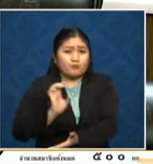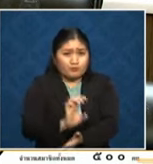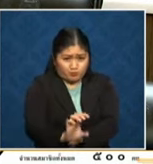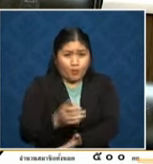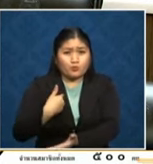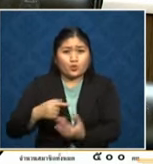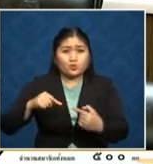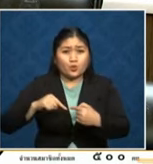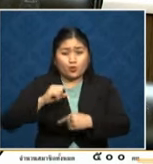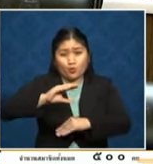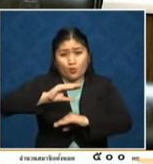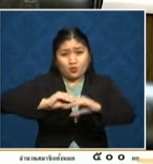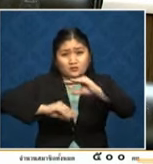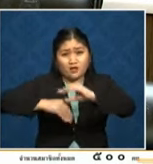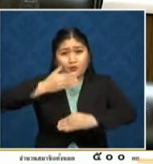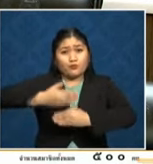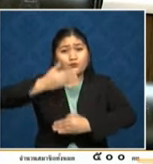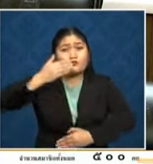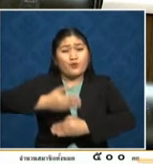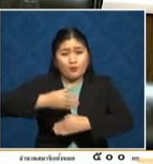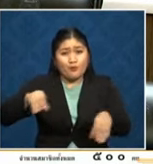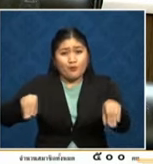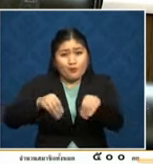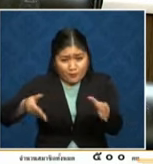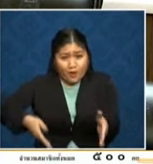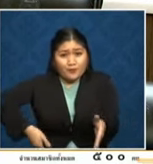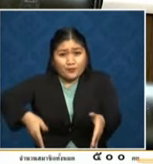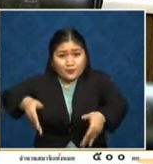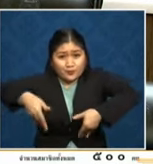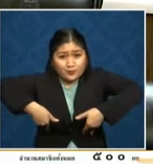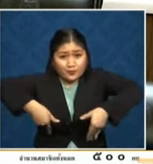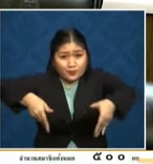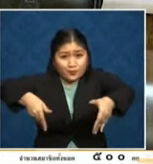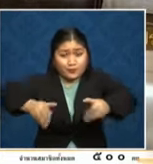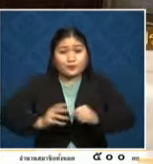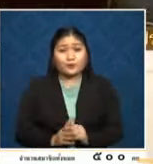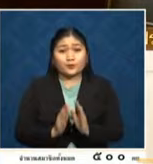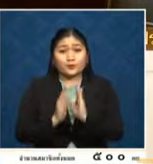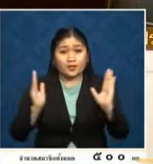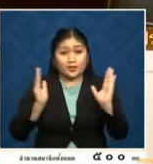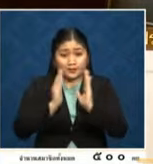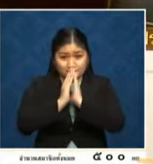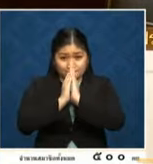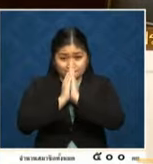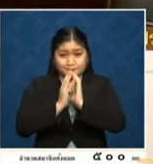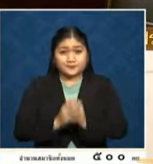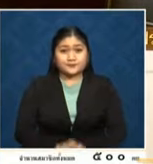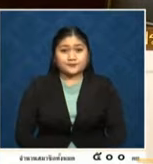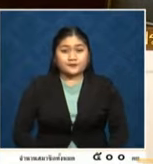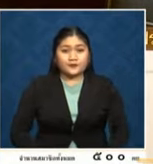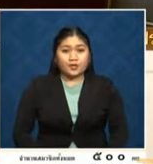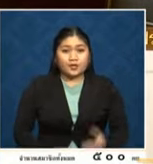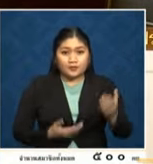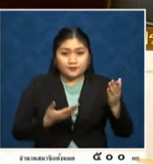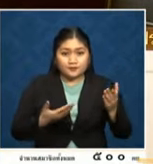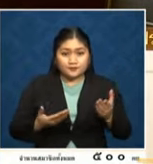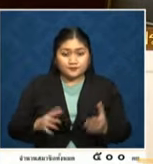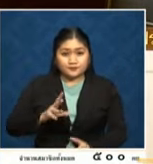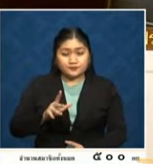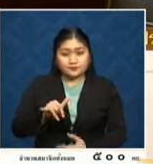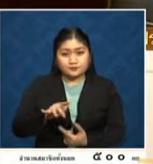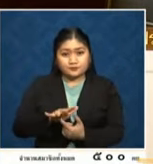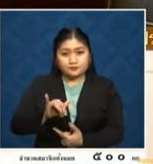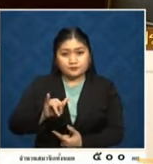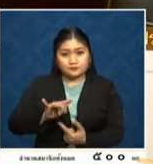อสร้างเขื่อนตลิ่งริมแม่น้ำลี้ให้ด้วยครับขอบคุณครับ ขอบคุณครับขอเชิญท่านชยาภา